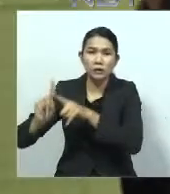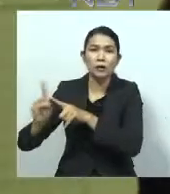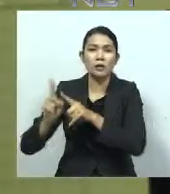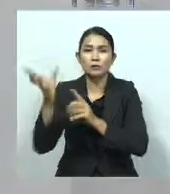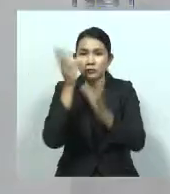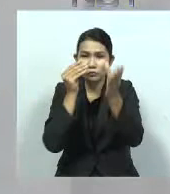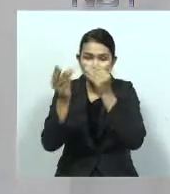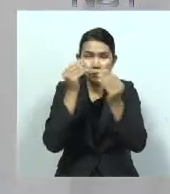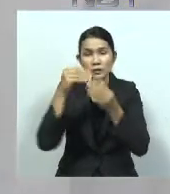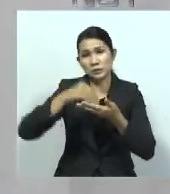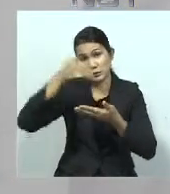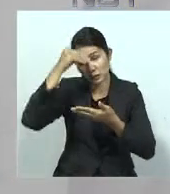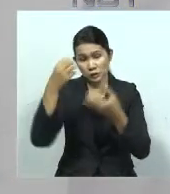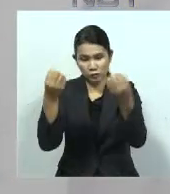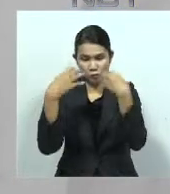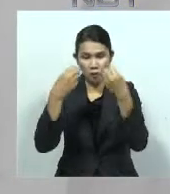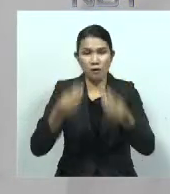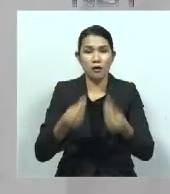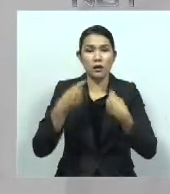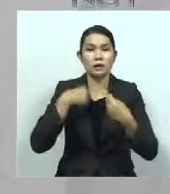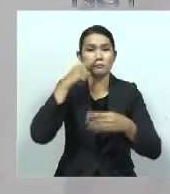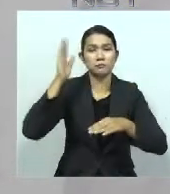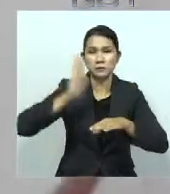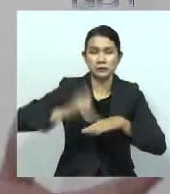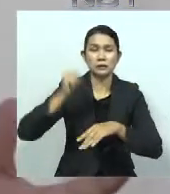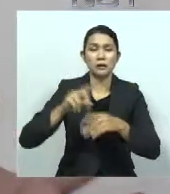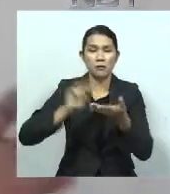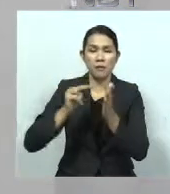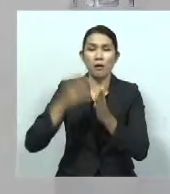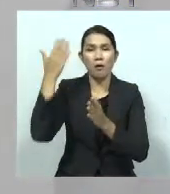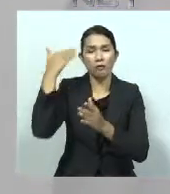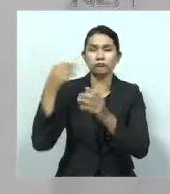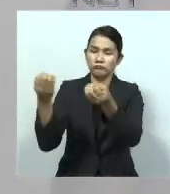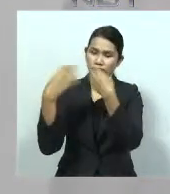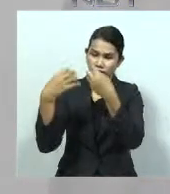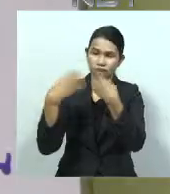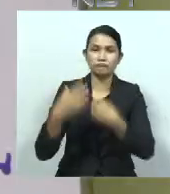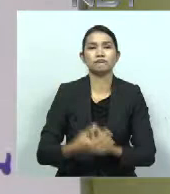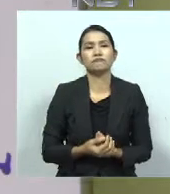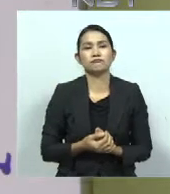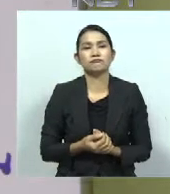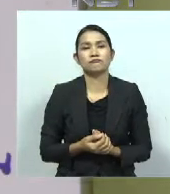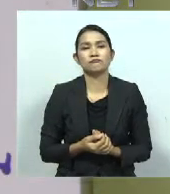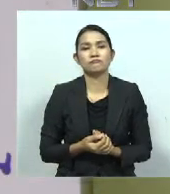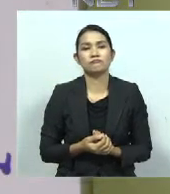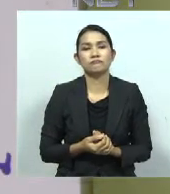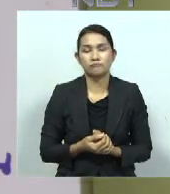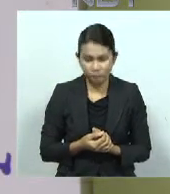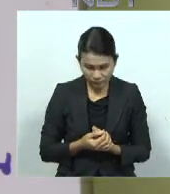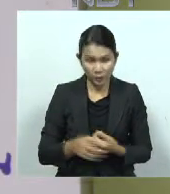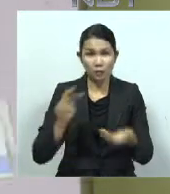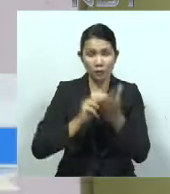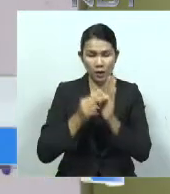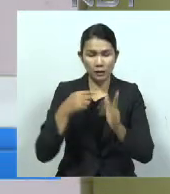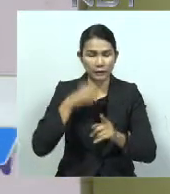การเรียนการสอนให้เป็นครูมืออาชีพสมกับที่ได้รับคำสอนจากท่าน นอกจากคำว่าตอบแทนบุญแผ่นดินที่ยึด